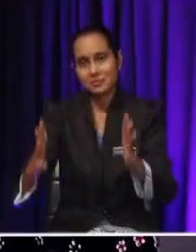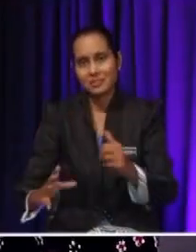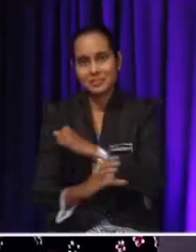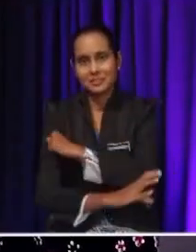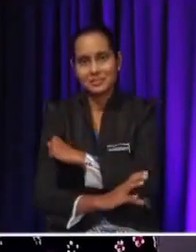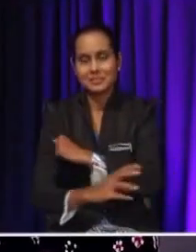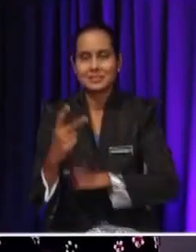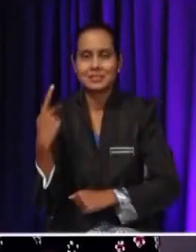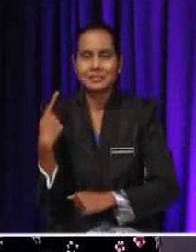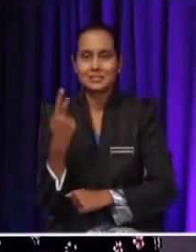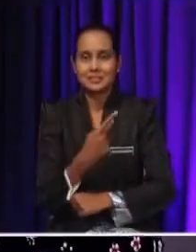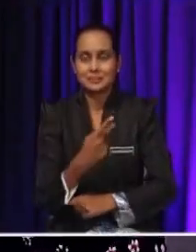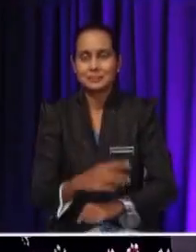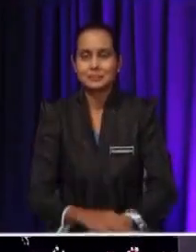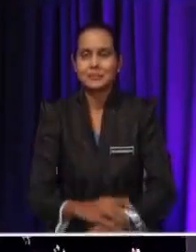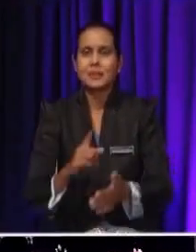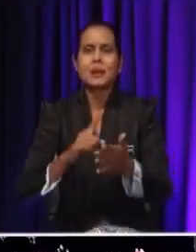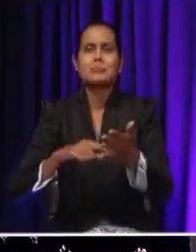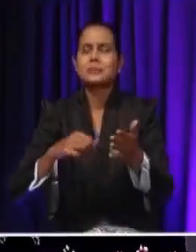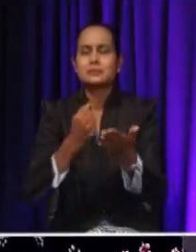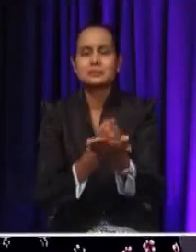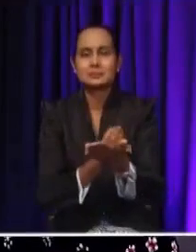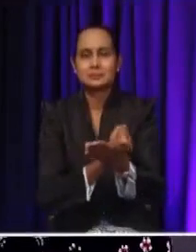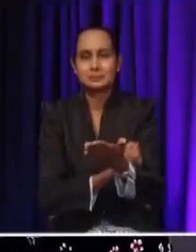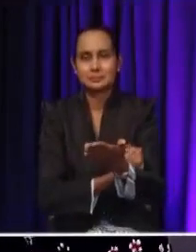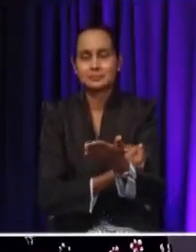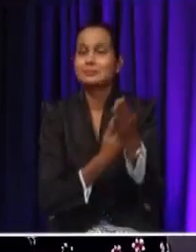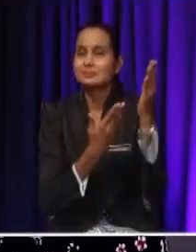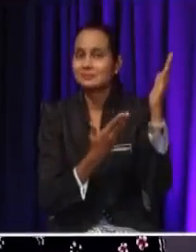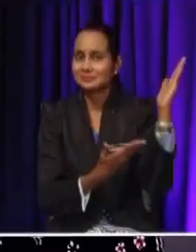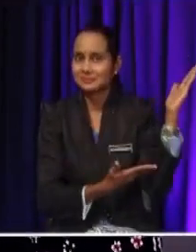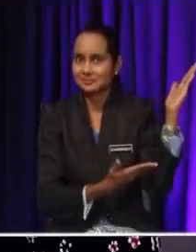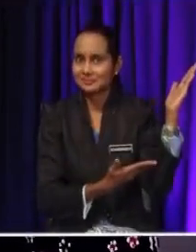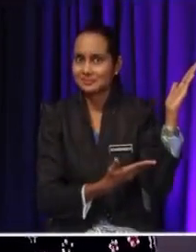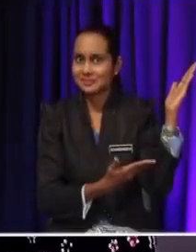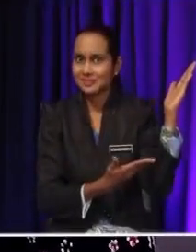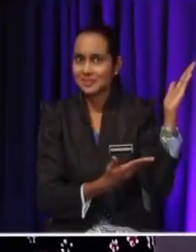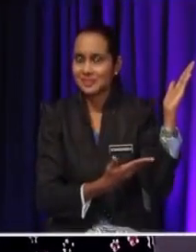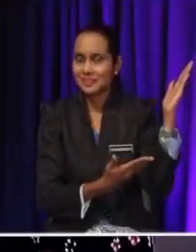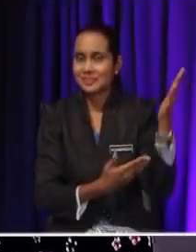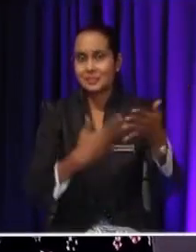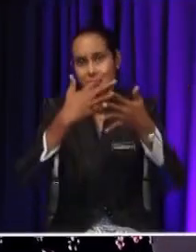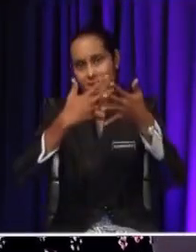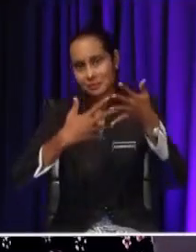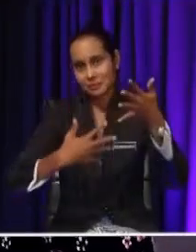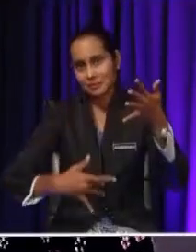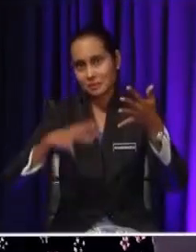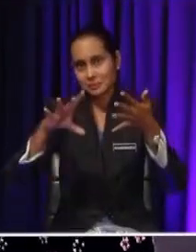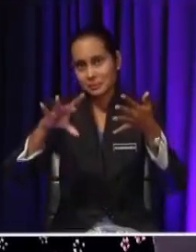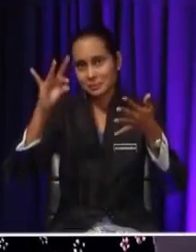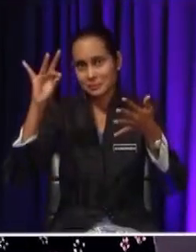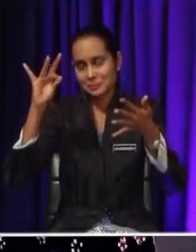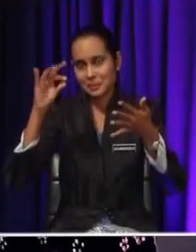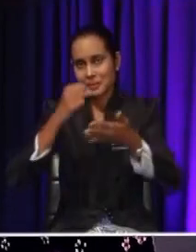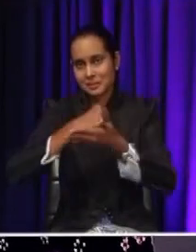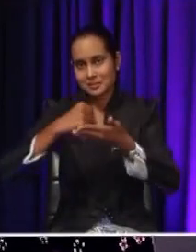sastrawan negara kan jadi apa kriterianya ini adalah kriteria pemilihan sastrawan negara jadi anak-anak murid